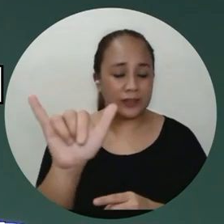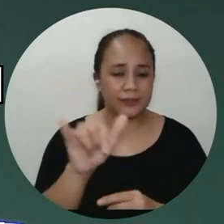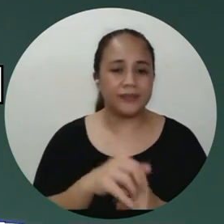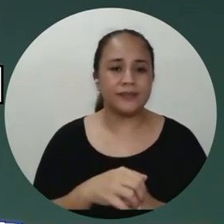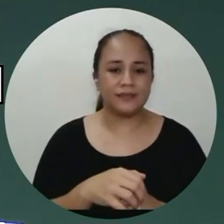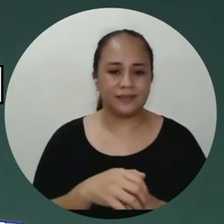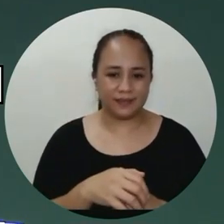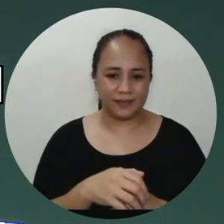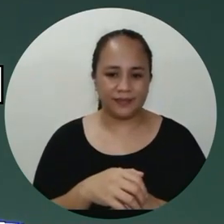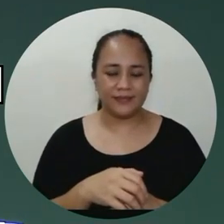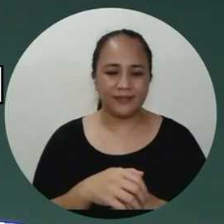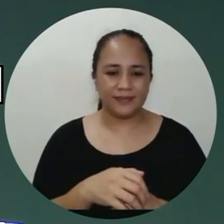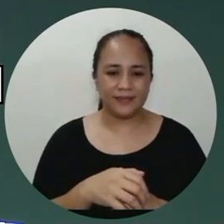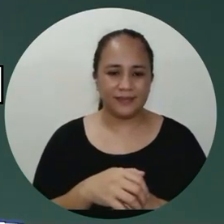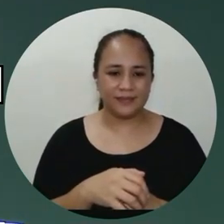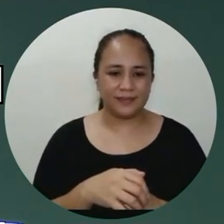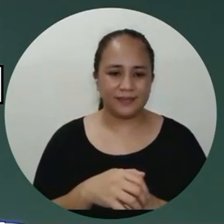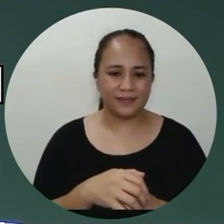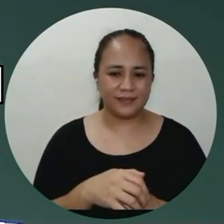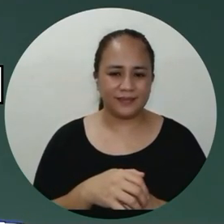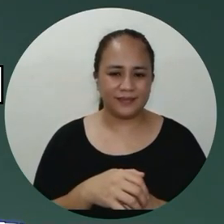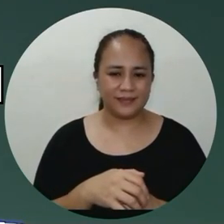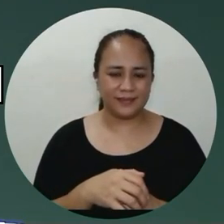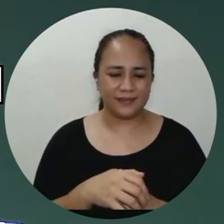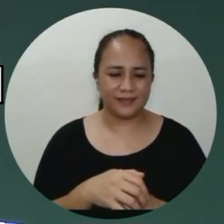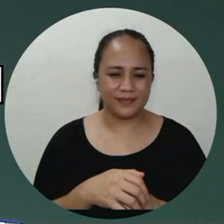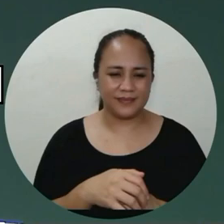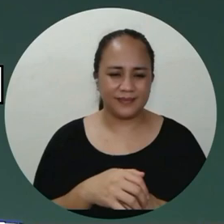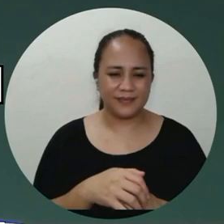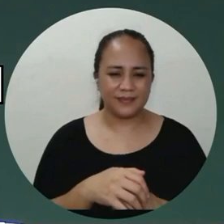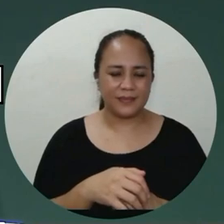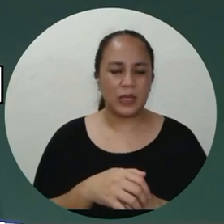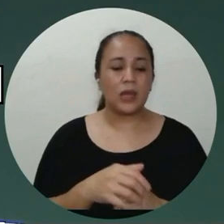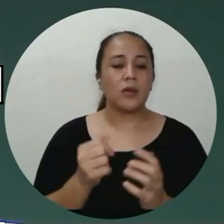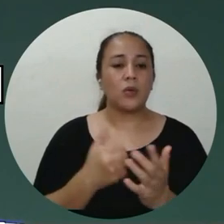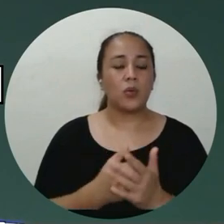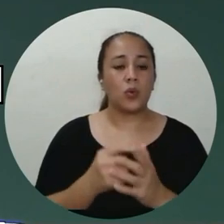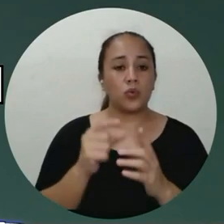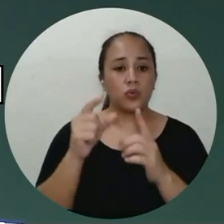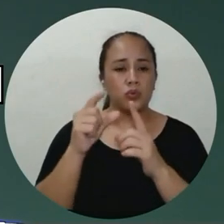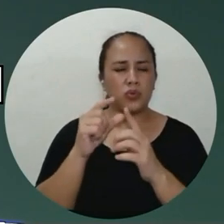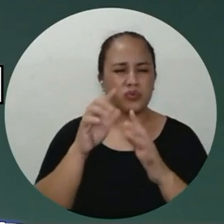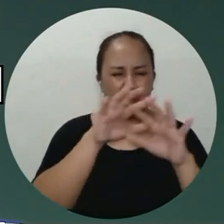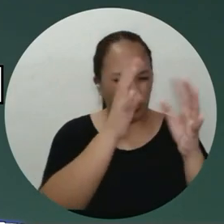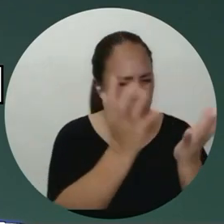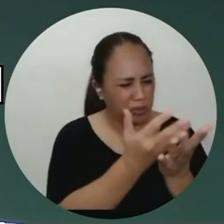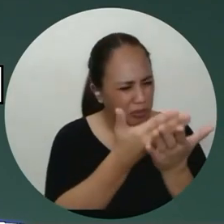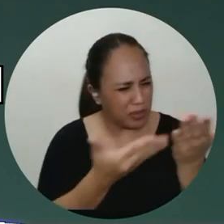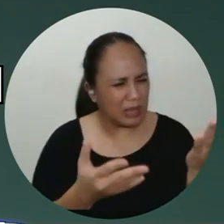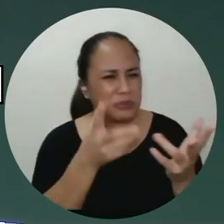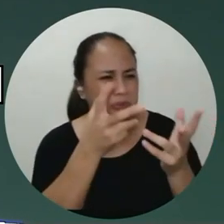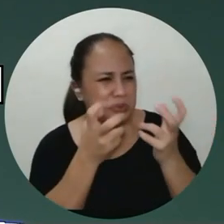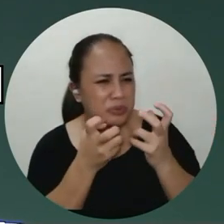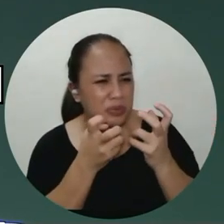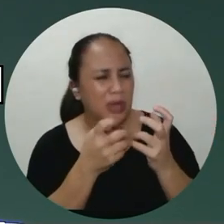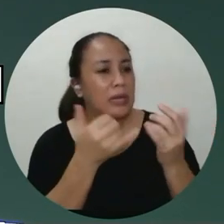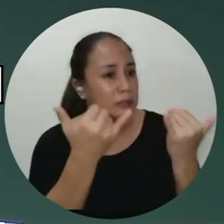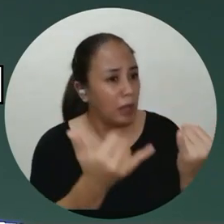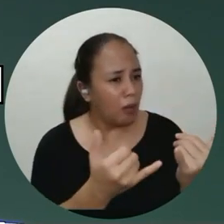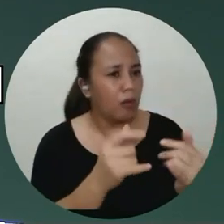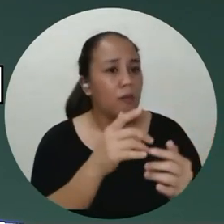다른 세상 말은 오늘 듣고 내일 잊어버려도 돼요. So worldly things you can hear today and forget it tomorrow. 세상 말은